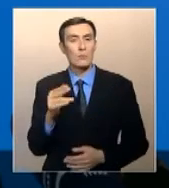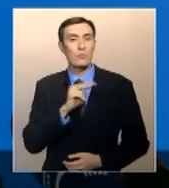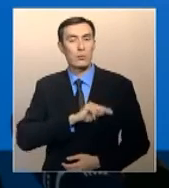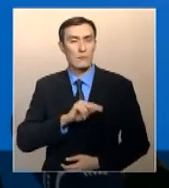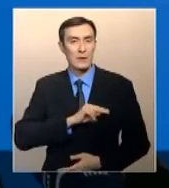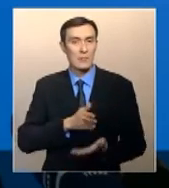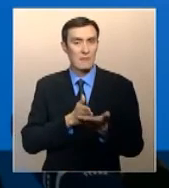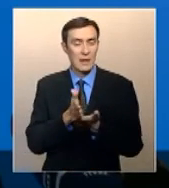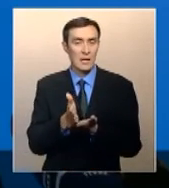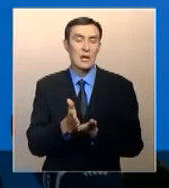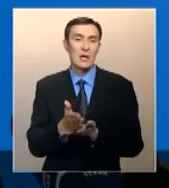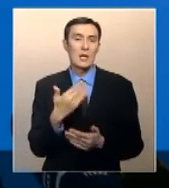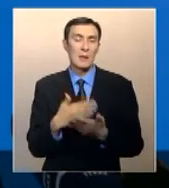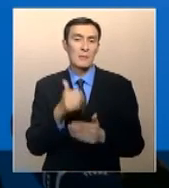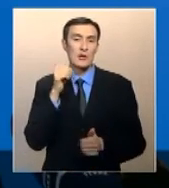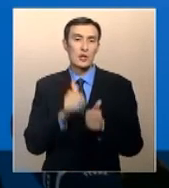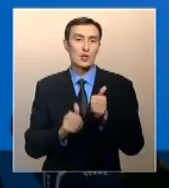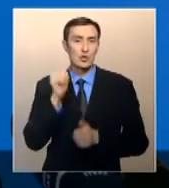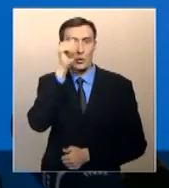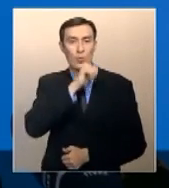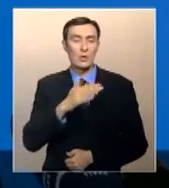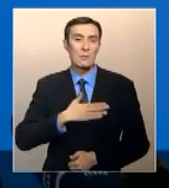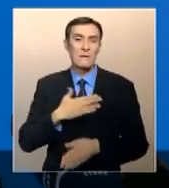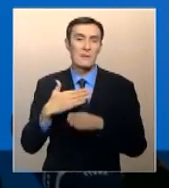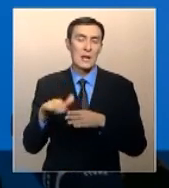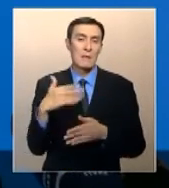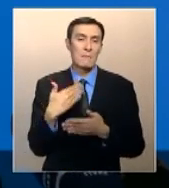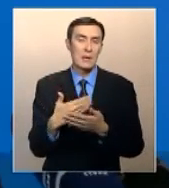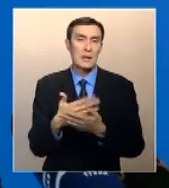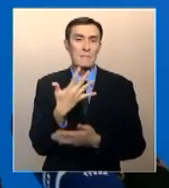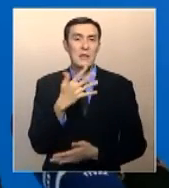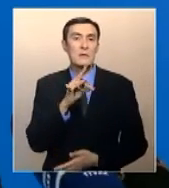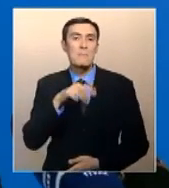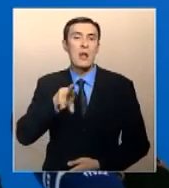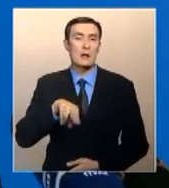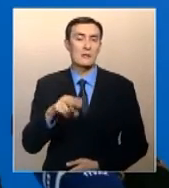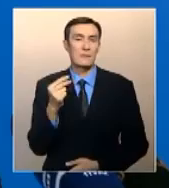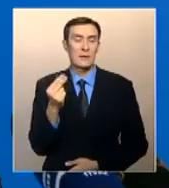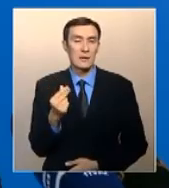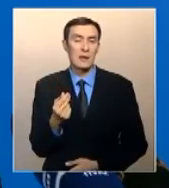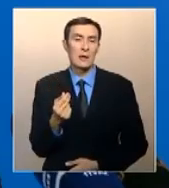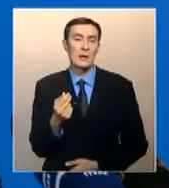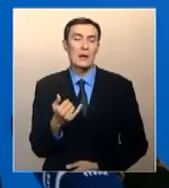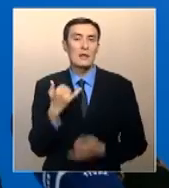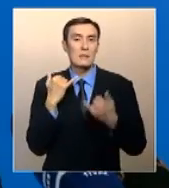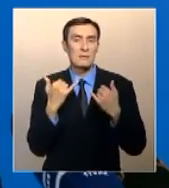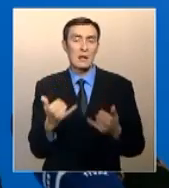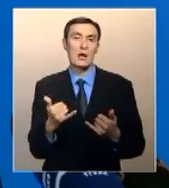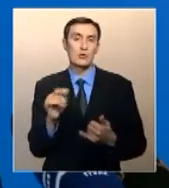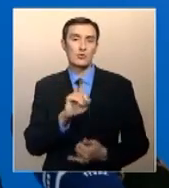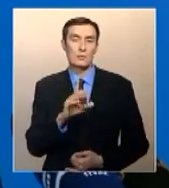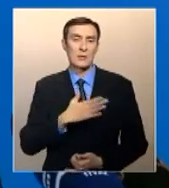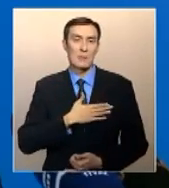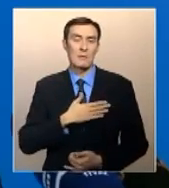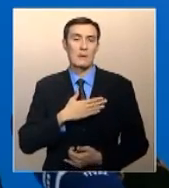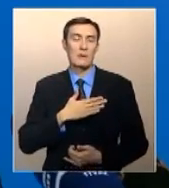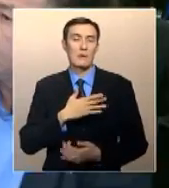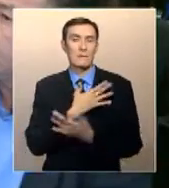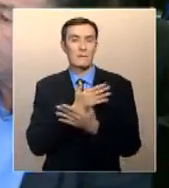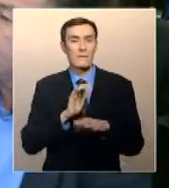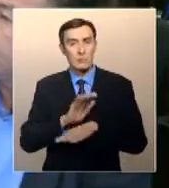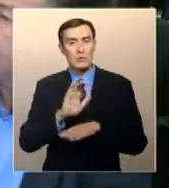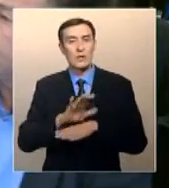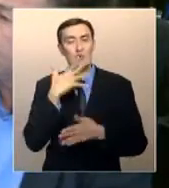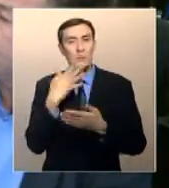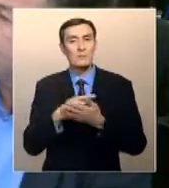мы, например, ежегодно выделяем порядка 5 миллиардов тенге на то, чтобы мы производили разные фильмы,